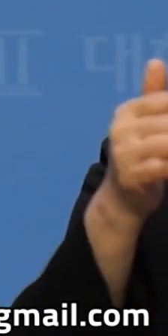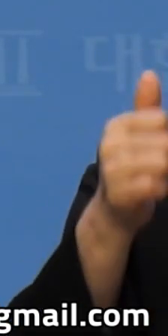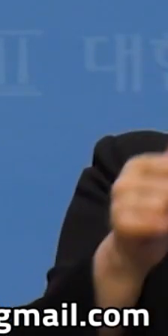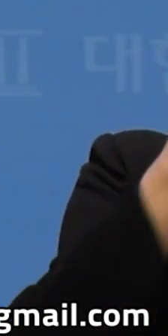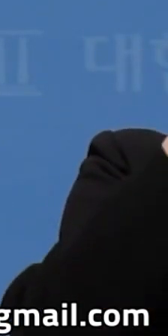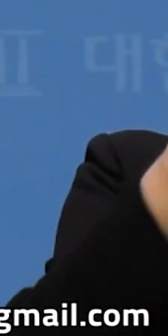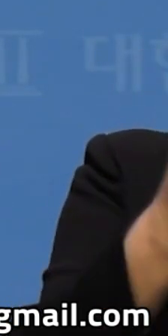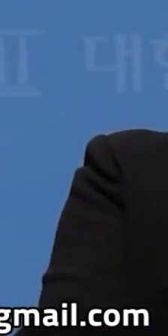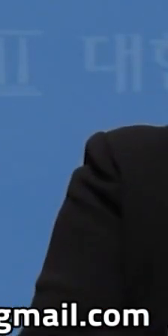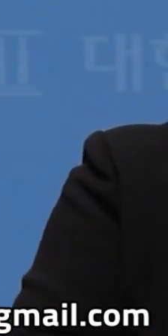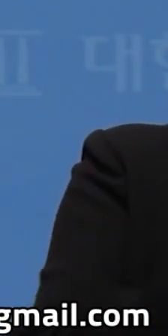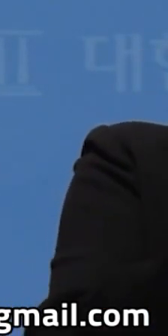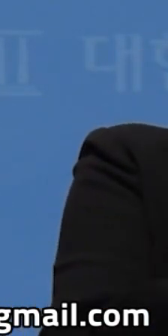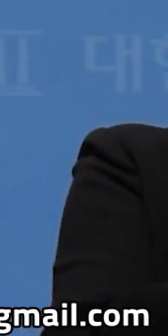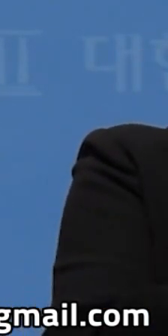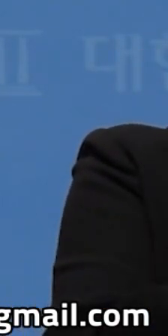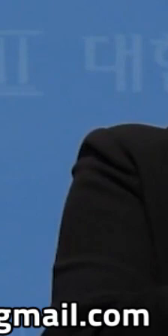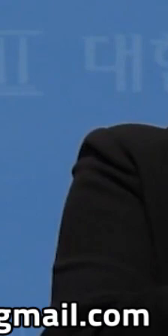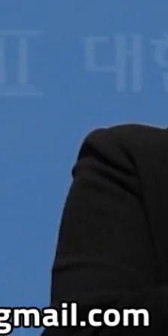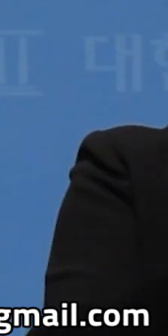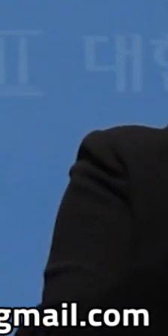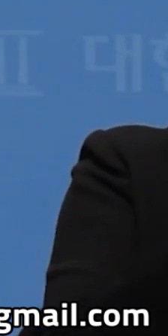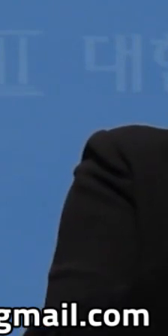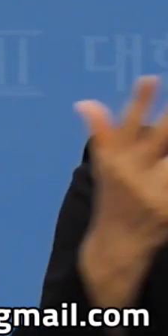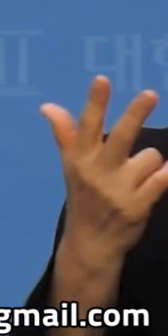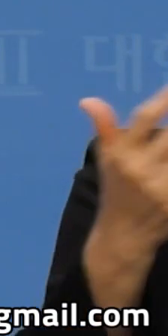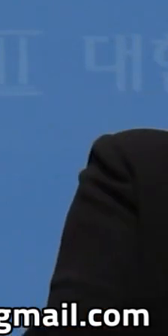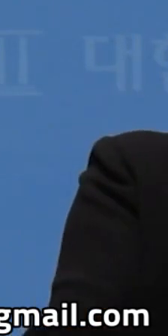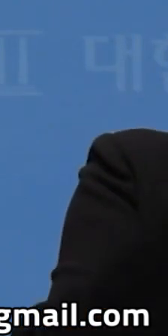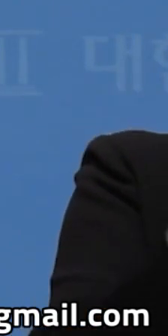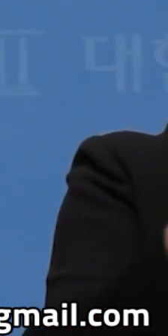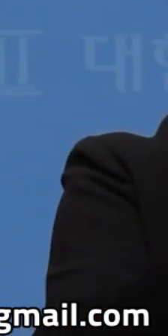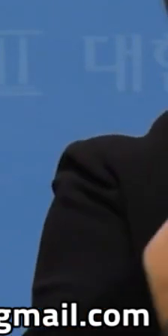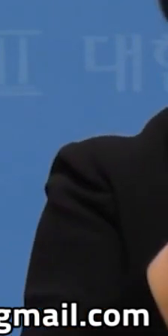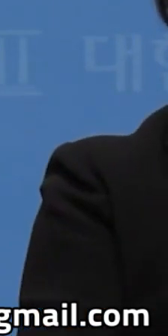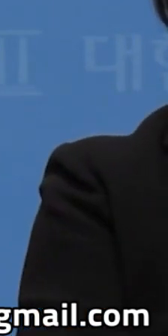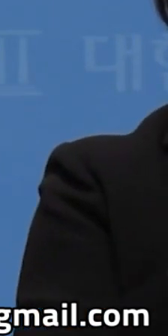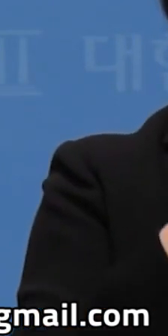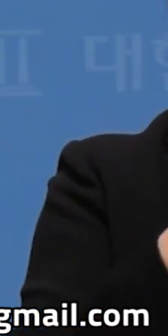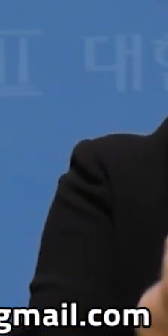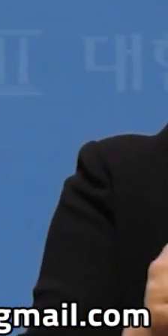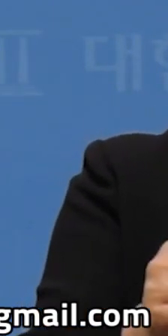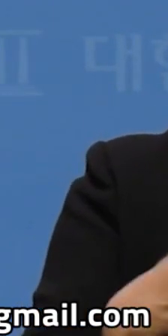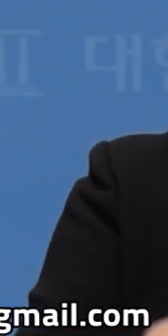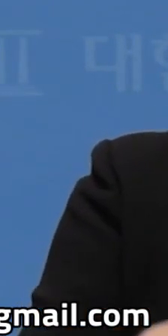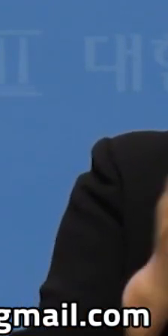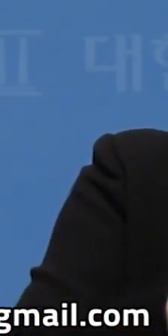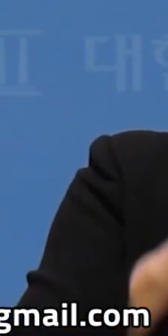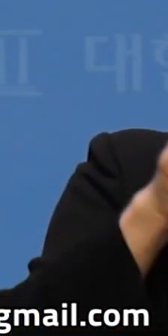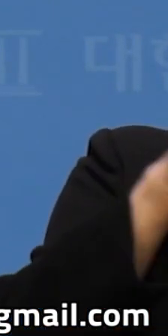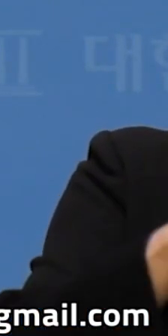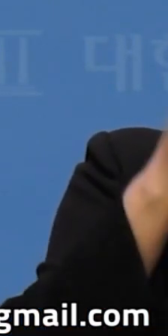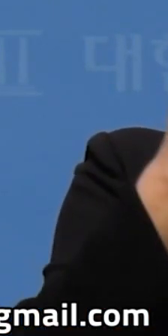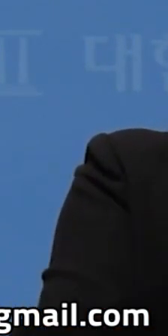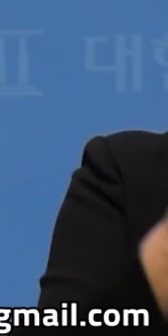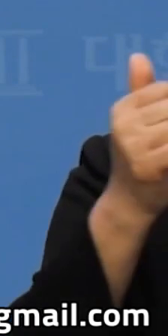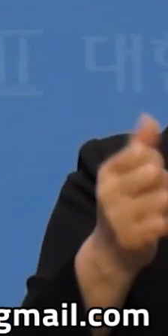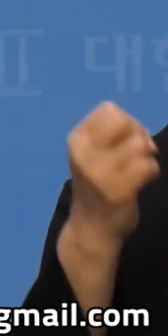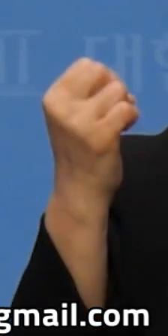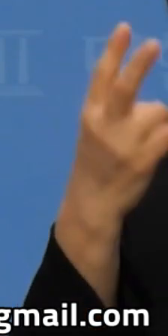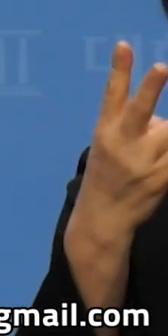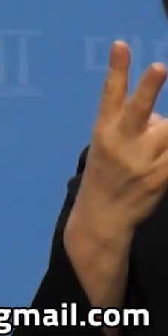재판에 넘겨진 이재명 더불어민주당 대표가 공직선거법 재판에